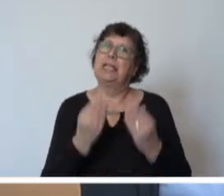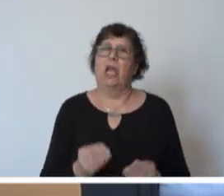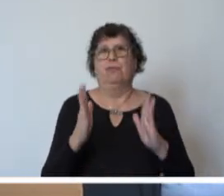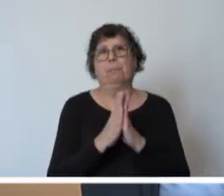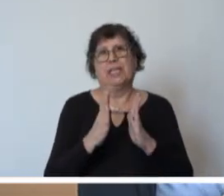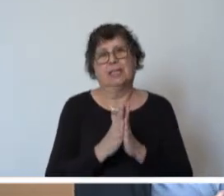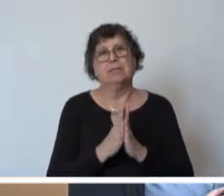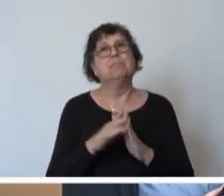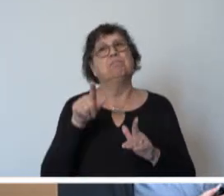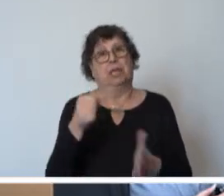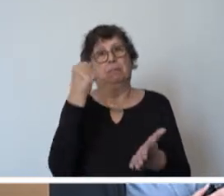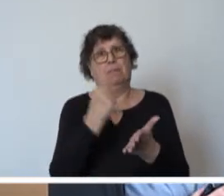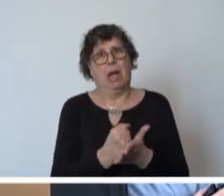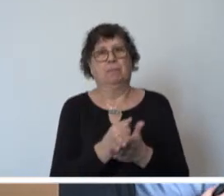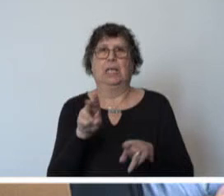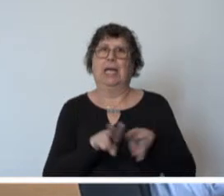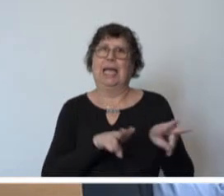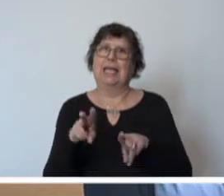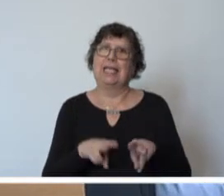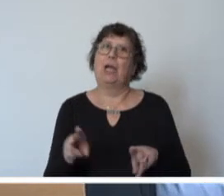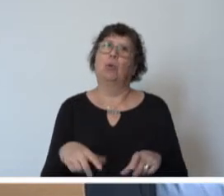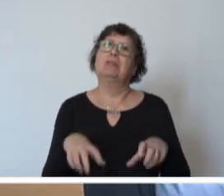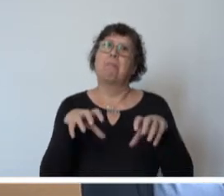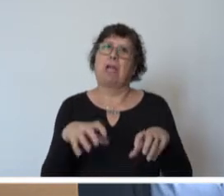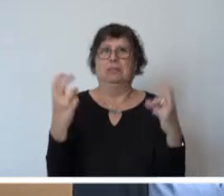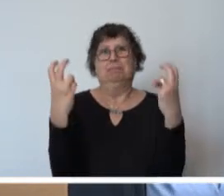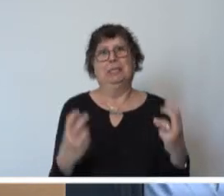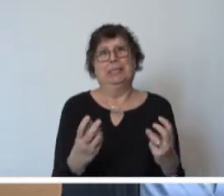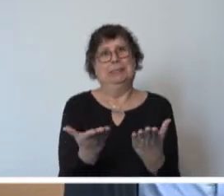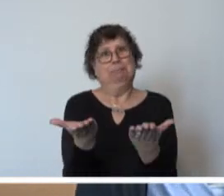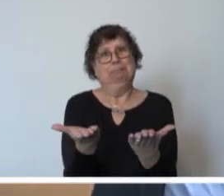bitten, Kraft Ihres Amtes auf der Regierungsbank Platz zu nehmen.